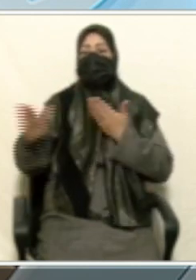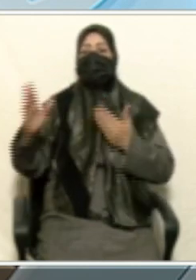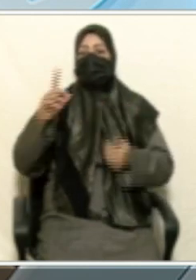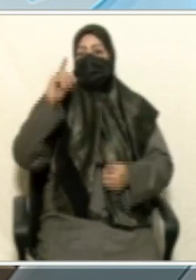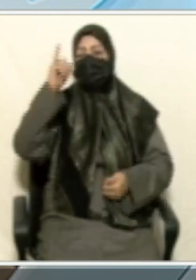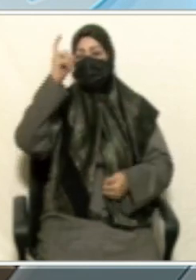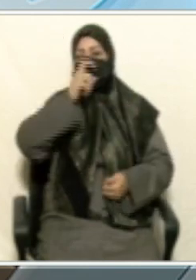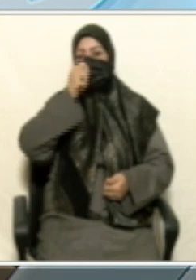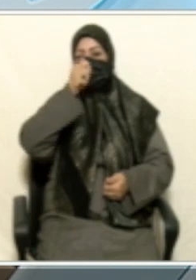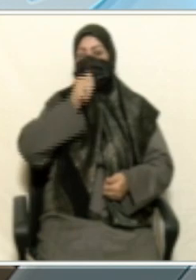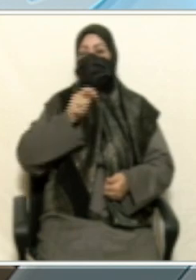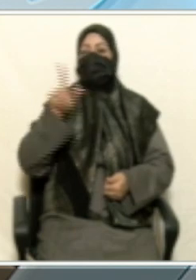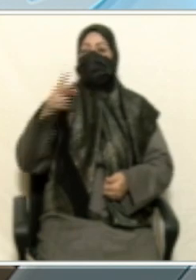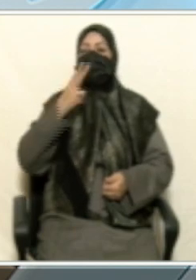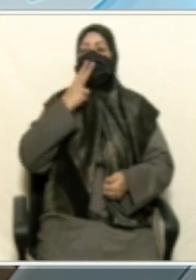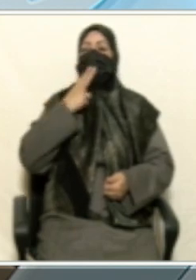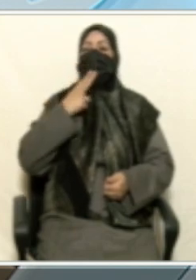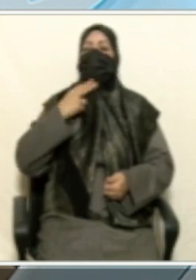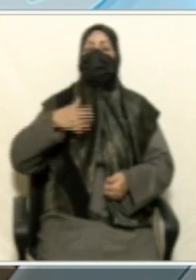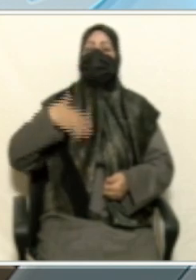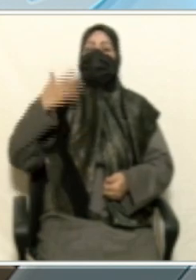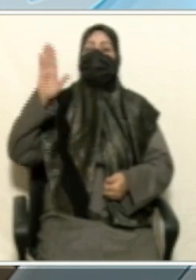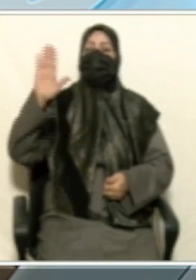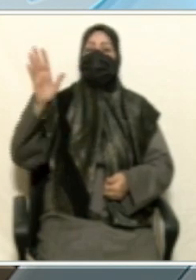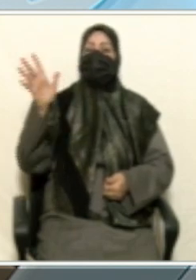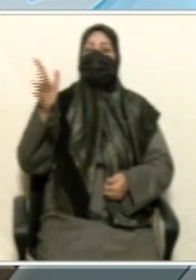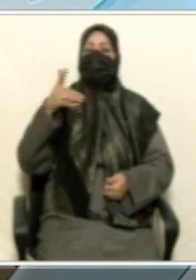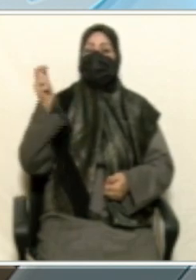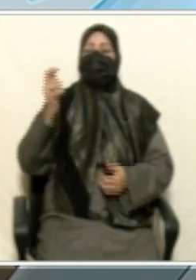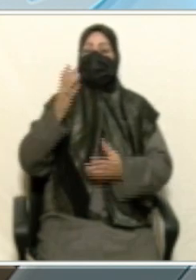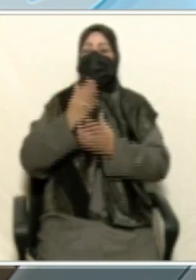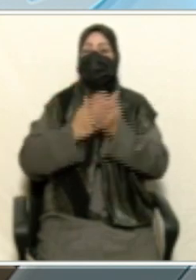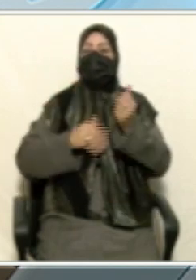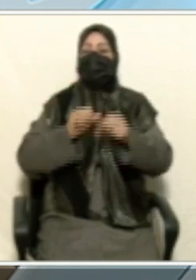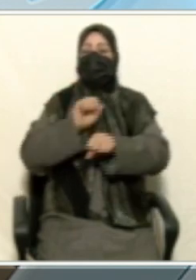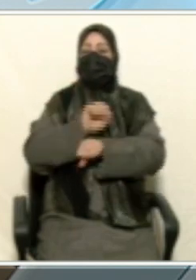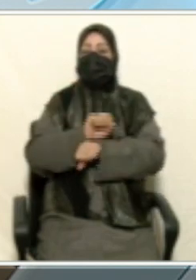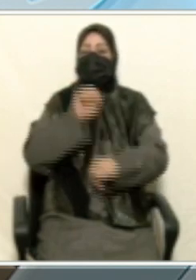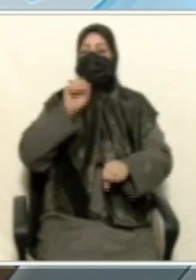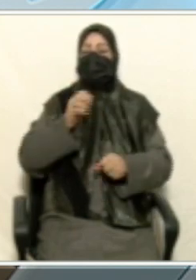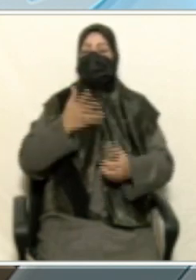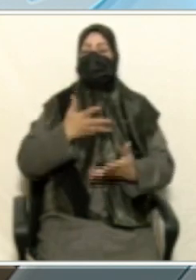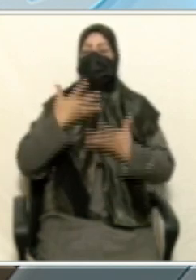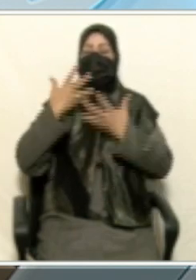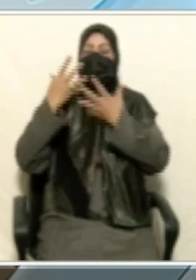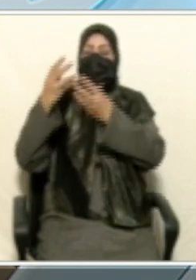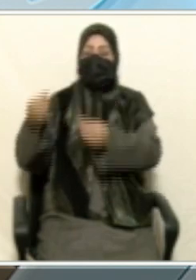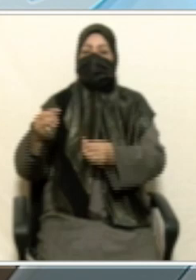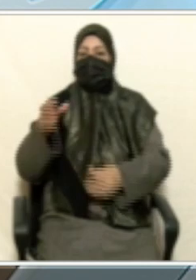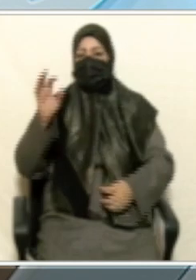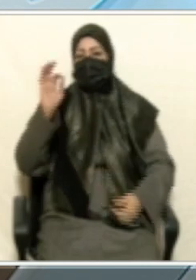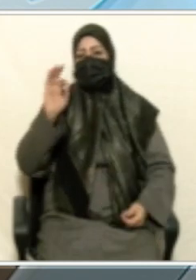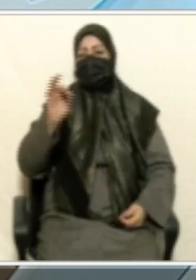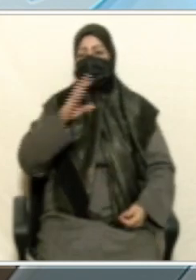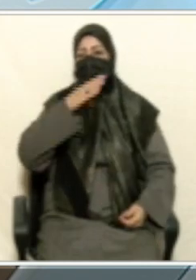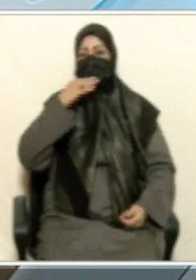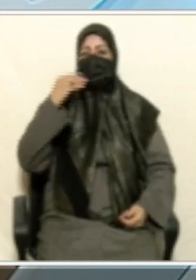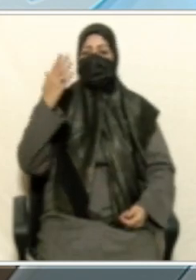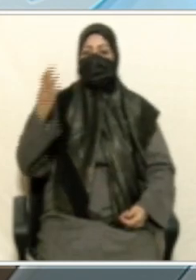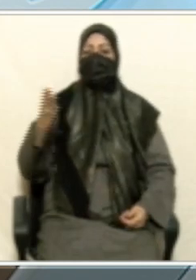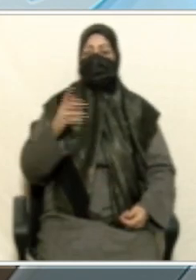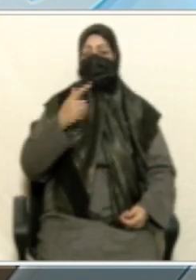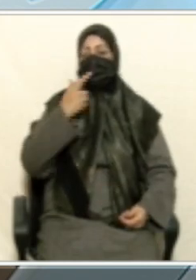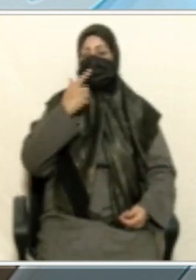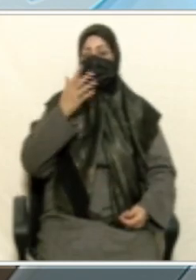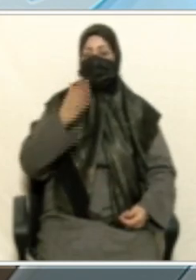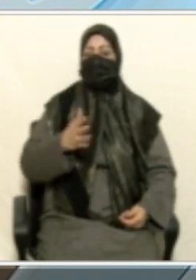وأختها وأن يخلفهم خيرا فيما أصابهم. والحقيقة بعض الناس يتسرع في